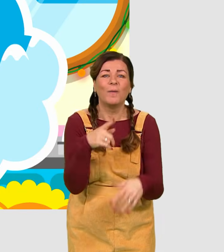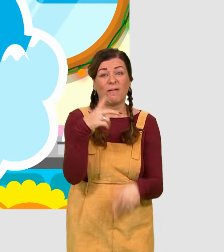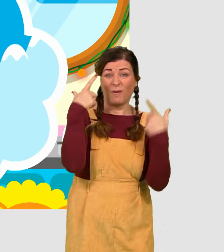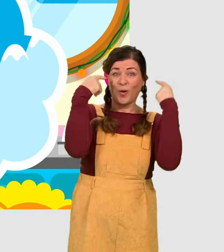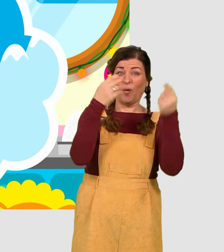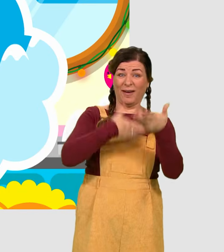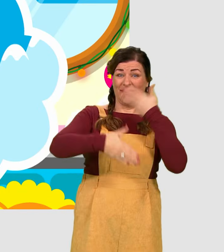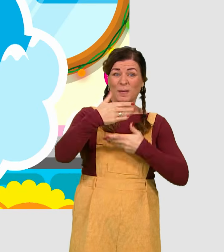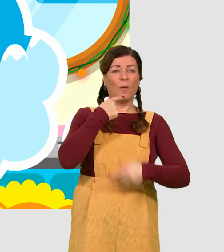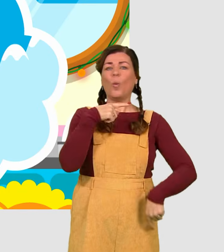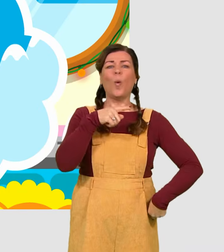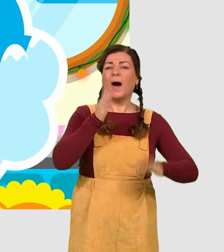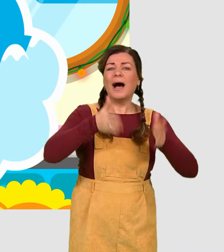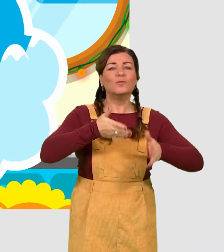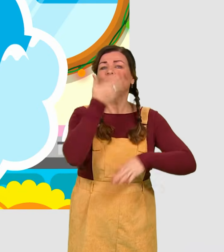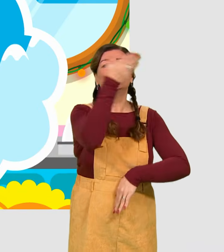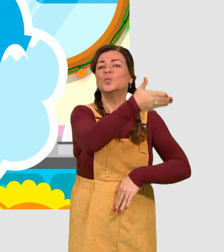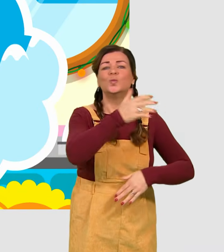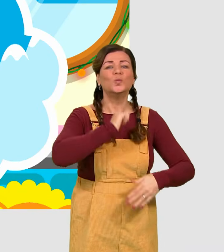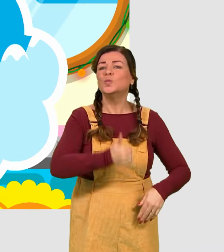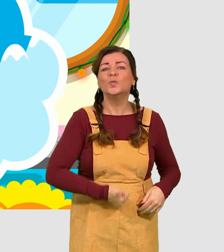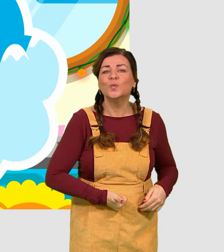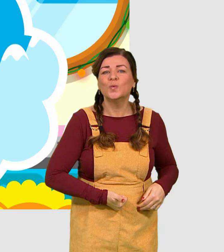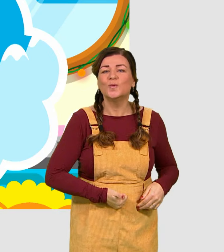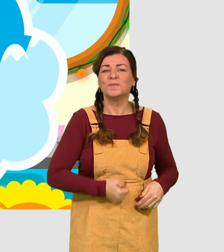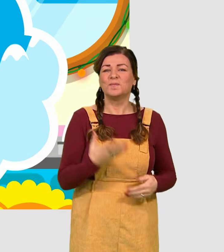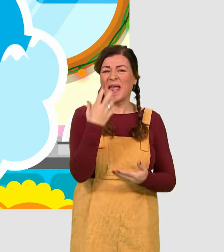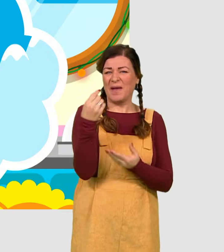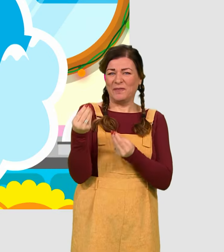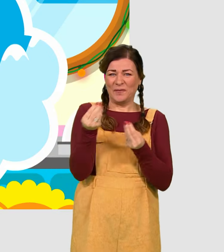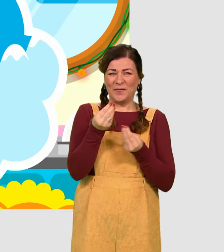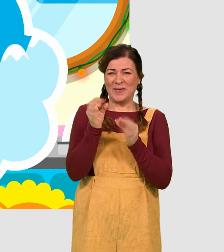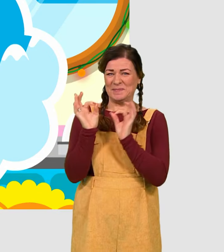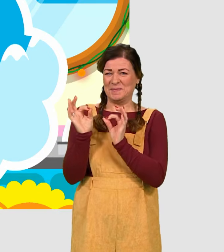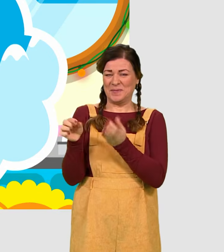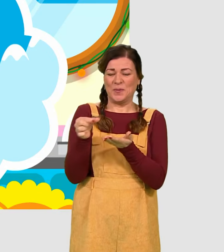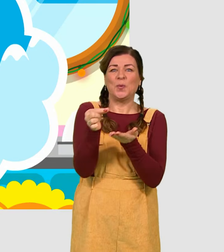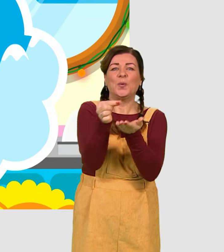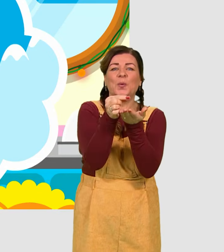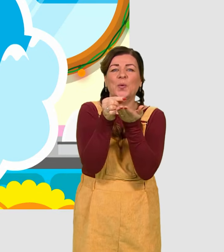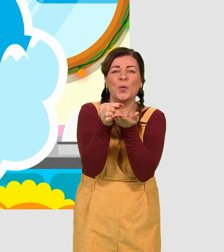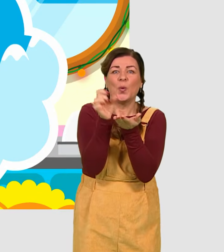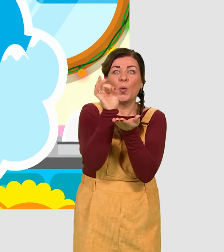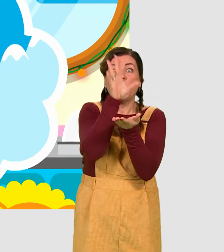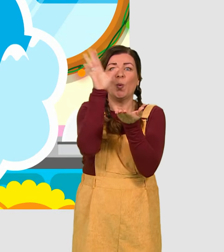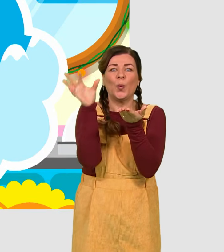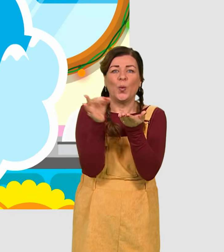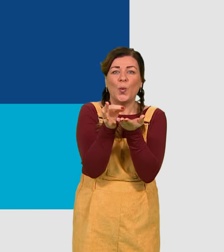fferm, meddai'r corach. Mae gen i just be ti angen. Hedyn bach